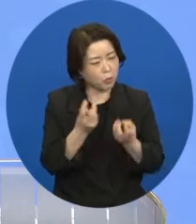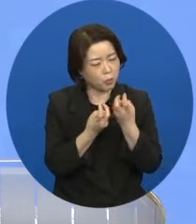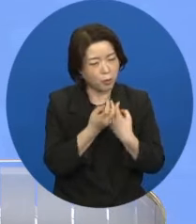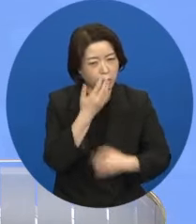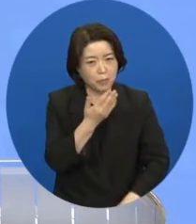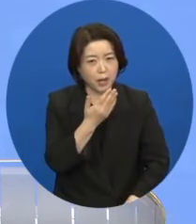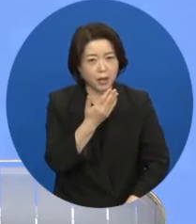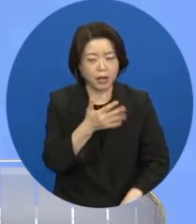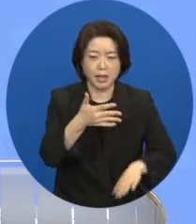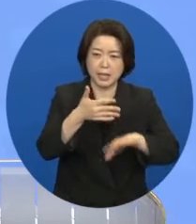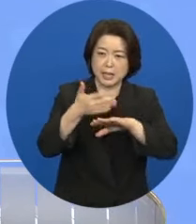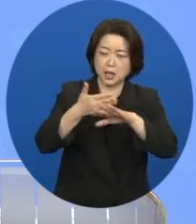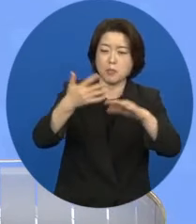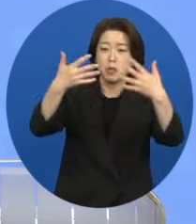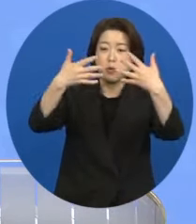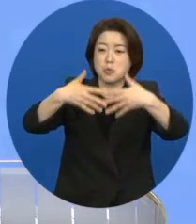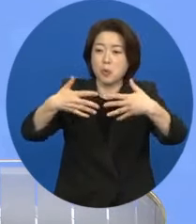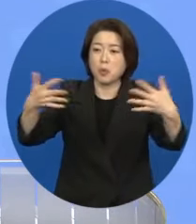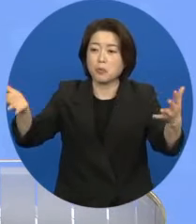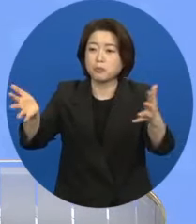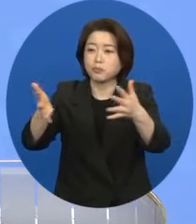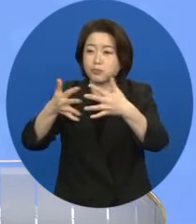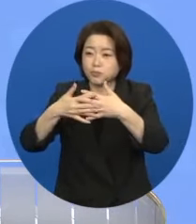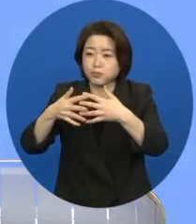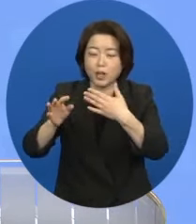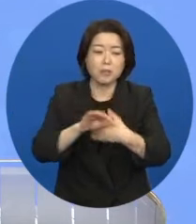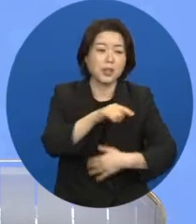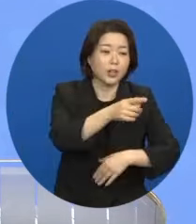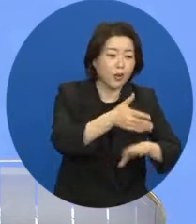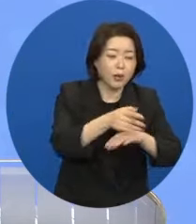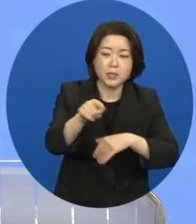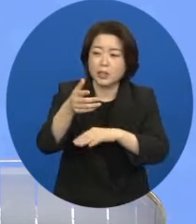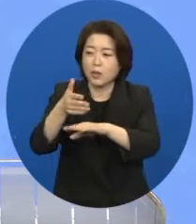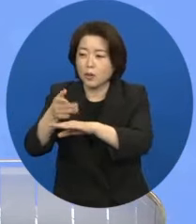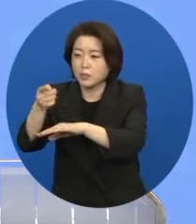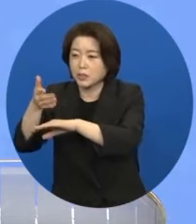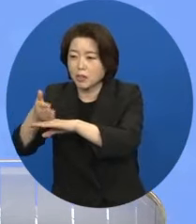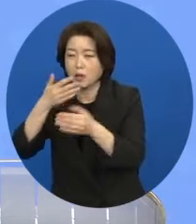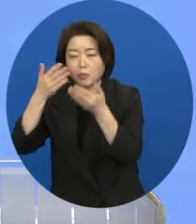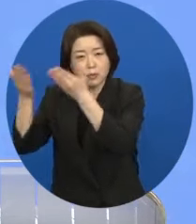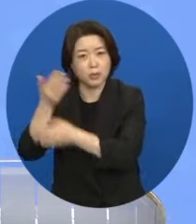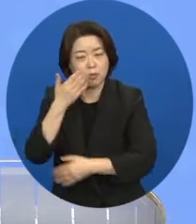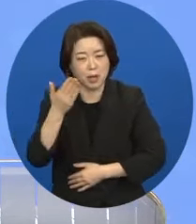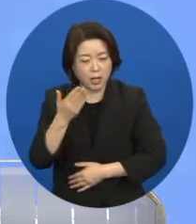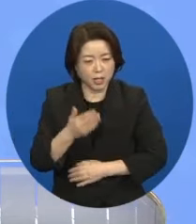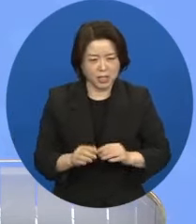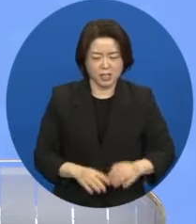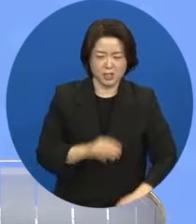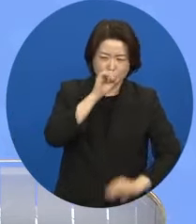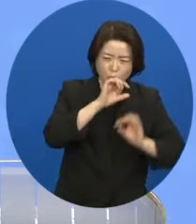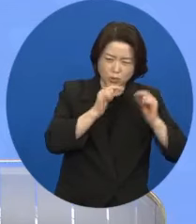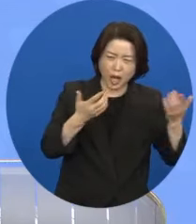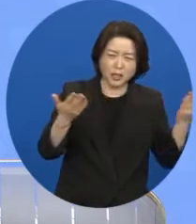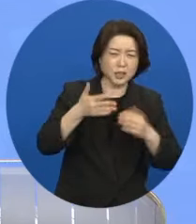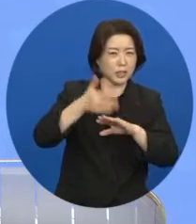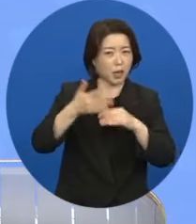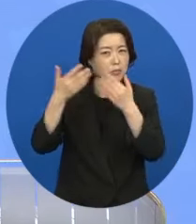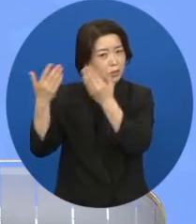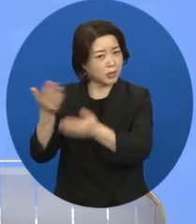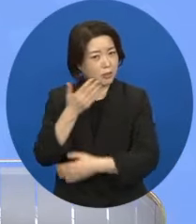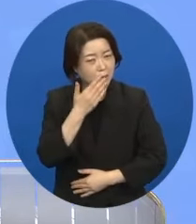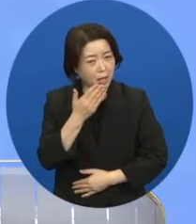감사의 조건이 좀 맞아야 하나님 이거 감사합니다 저거 감사합니다라고 하지 어떻게 모든 일이 감사할 수 있겠습니까라는